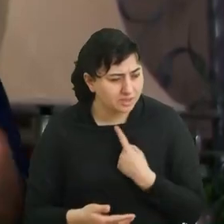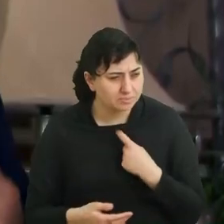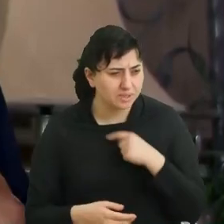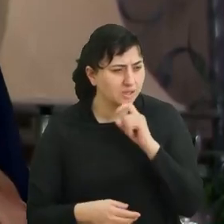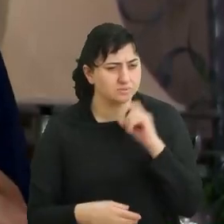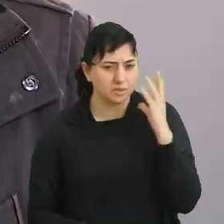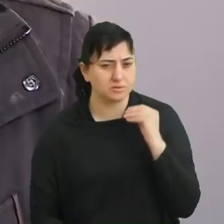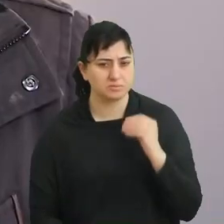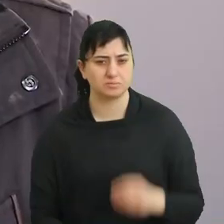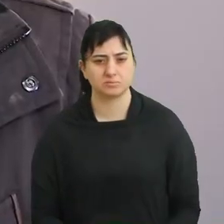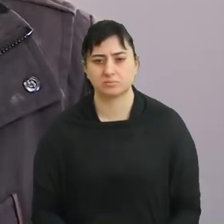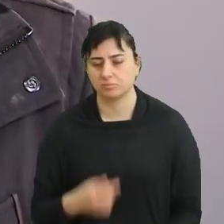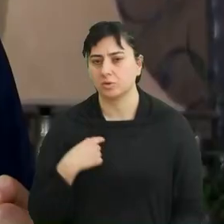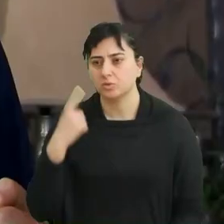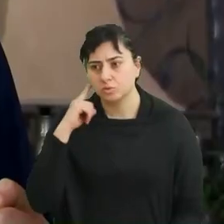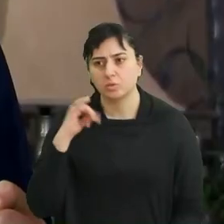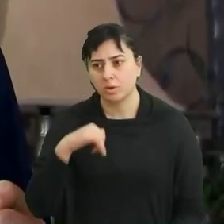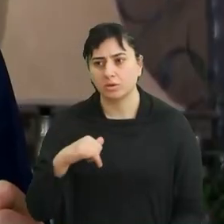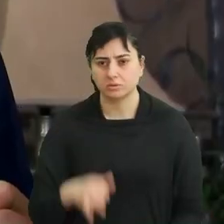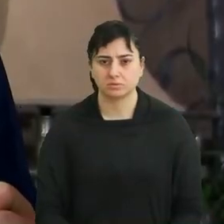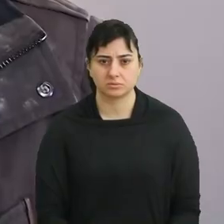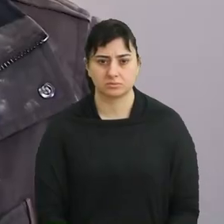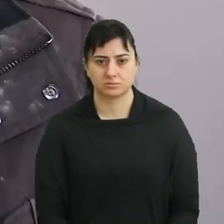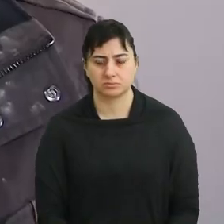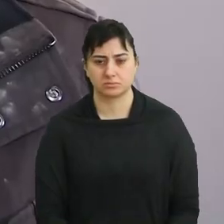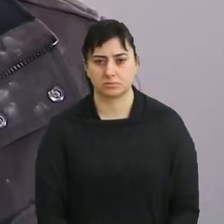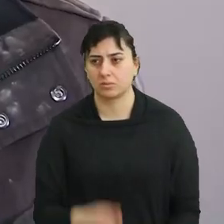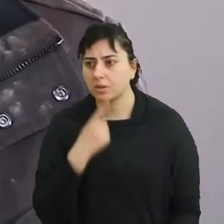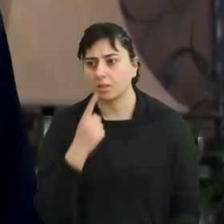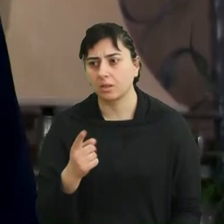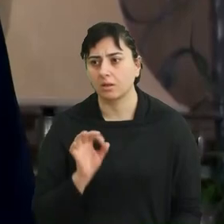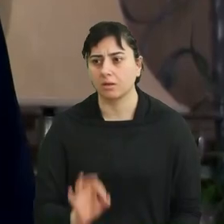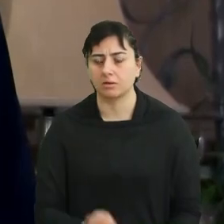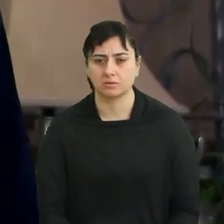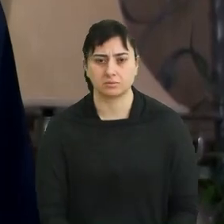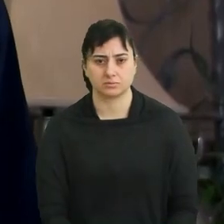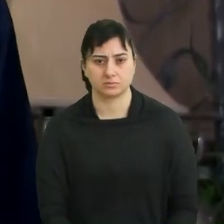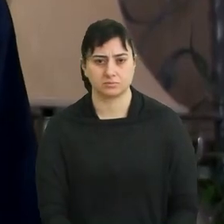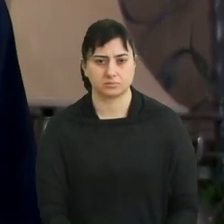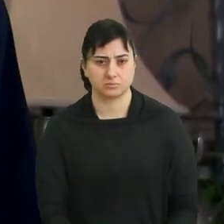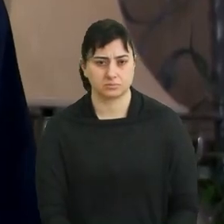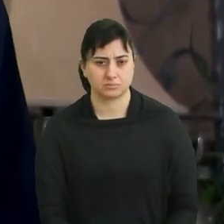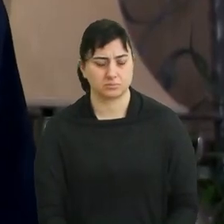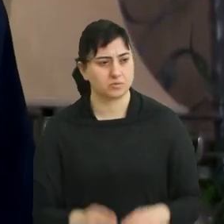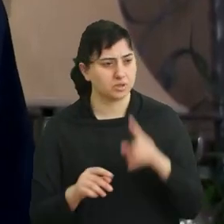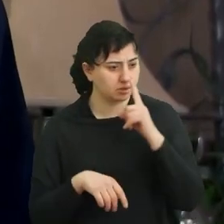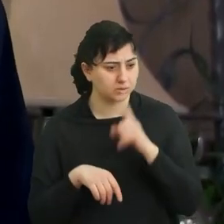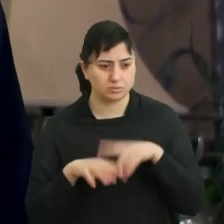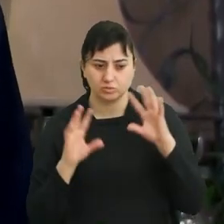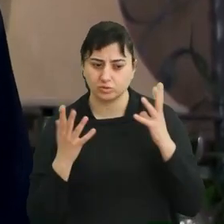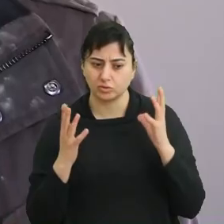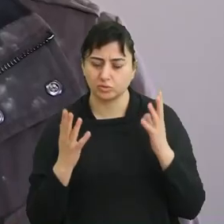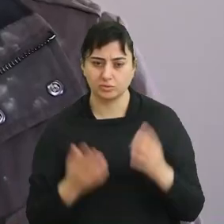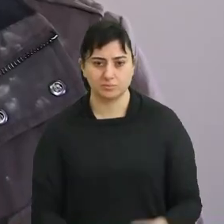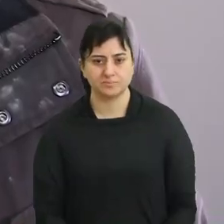mi dedi? Ben mi yanlış duydum? Evet. Öyle dedi. Vallahi pes.